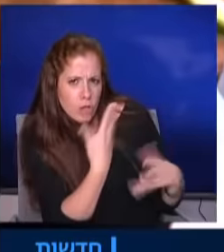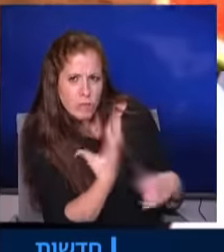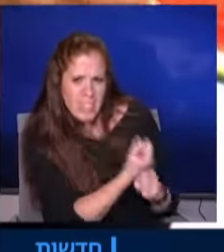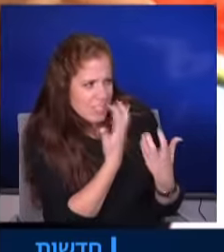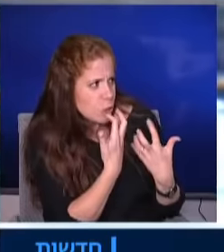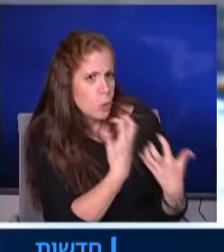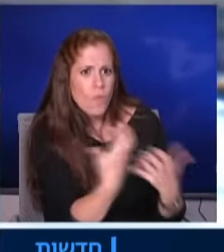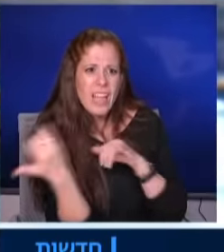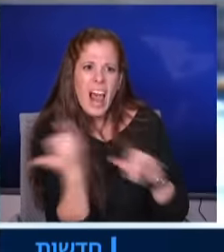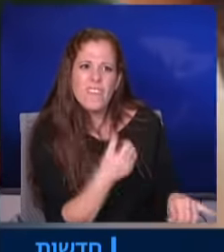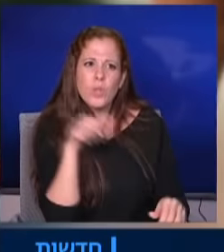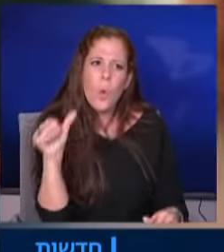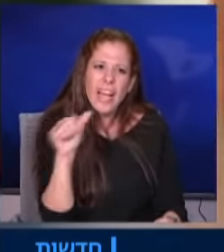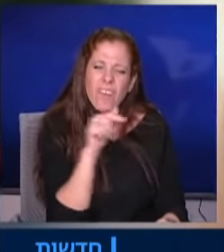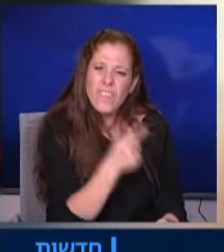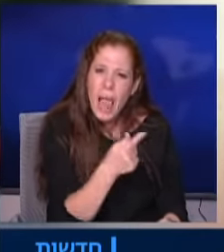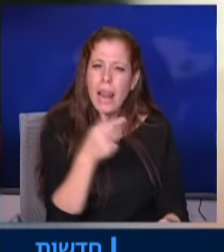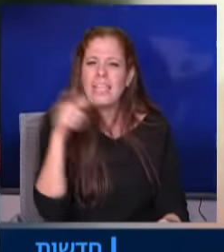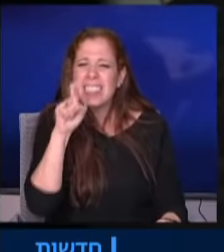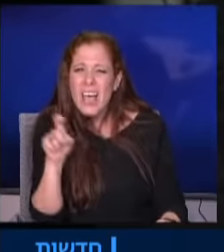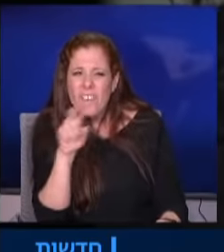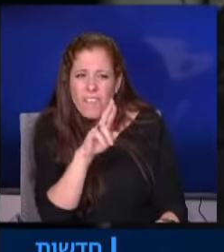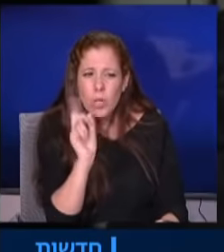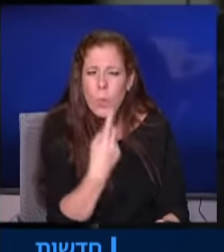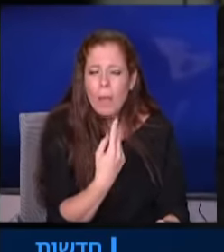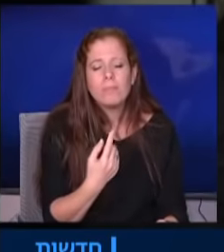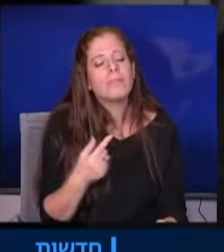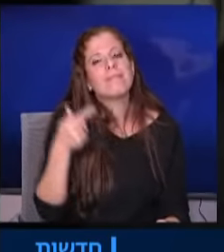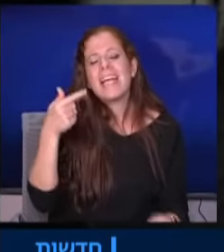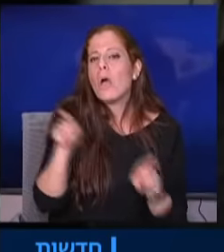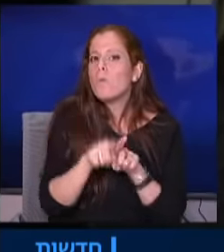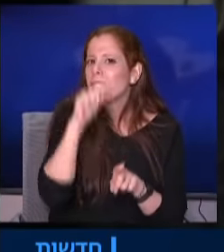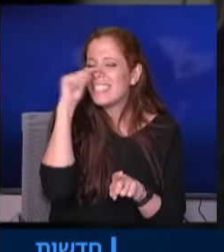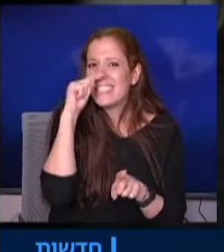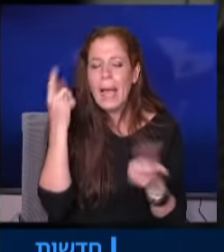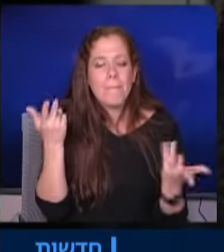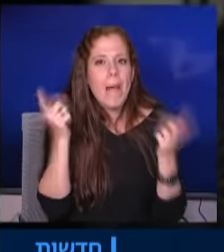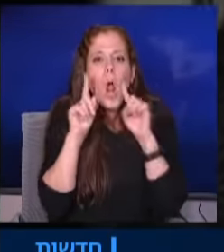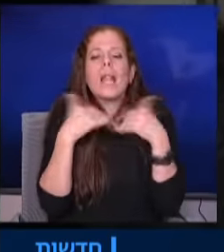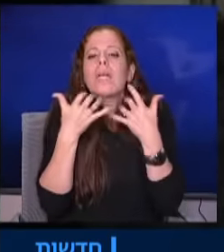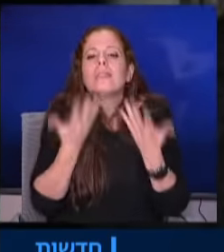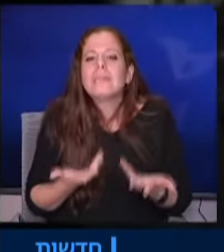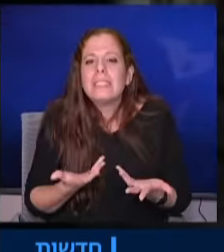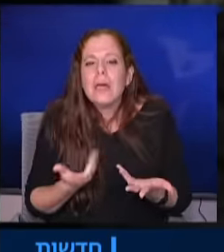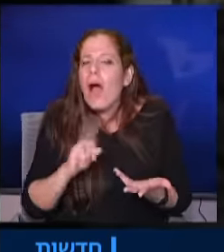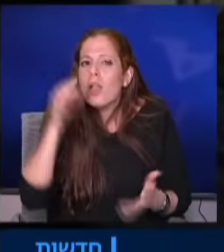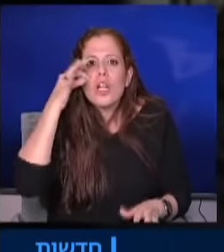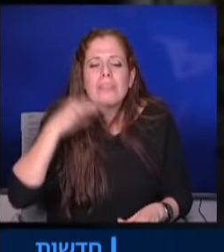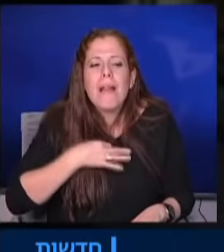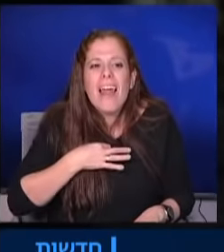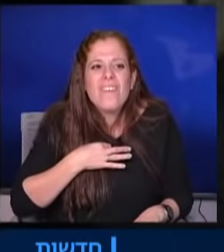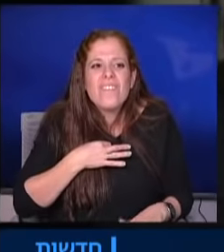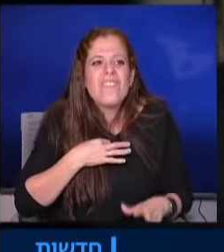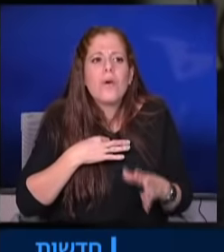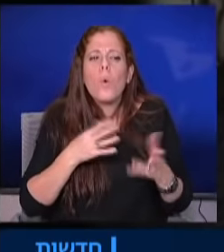את אורי גבריאל, את זאב רווח, את כולם, את אגם רוטברג? גיא, הוא כמו סם, אני לא יודעת להסביר את זה. אתה לא שם לב במי נישון פסיבי,